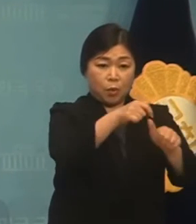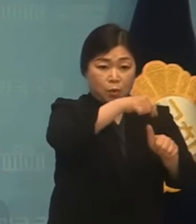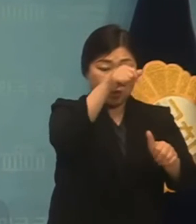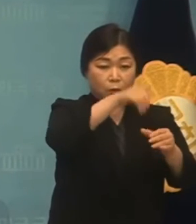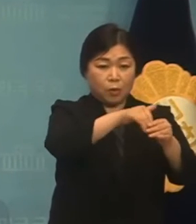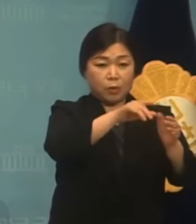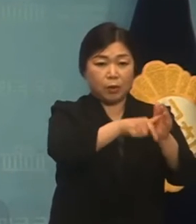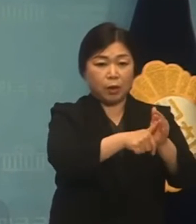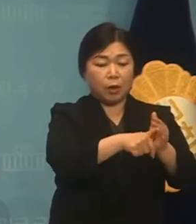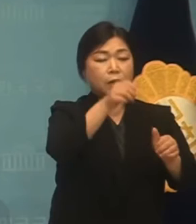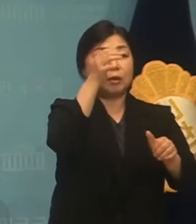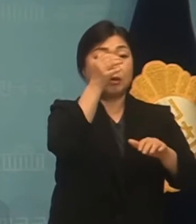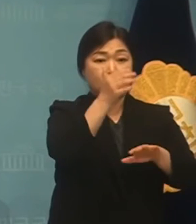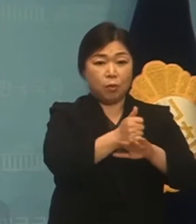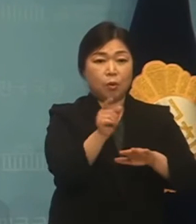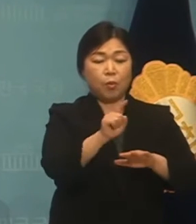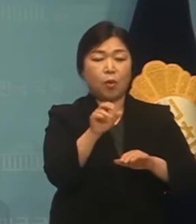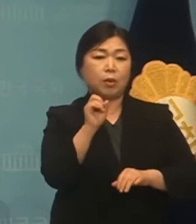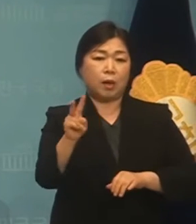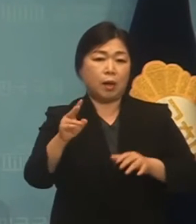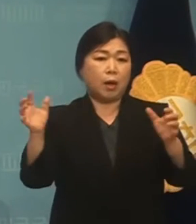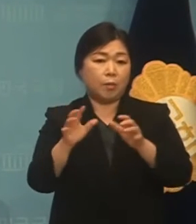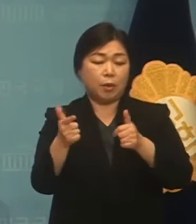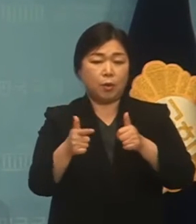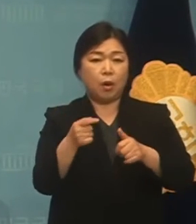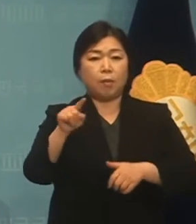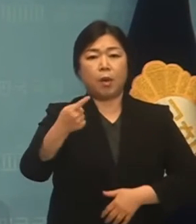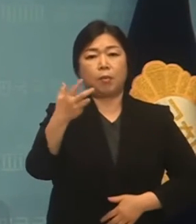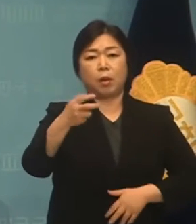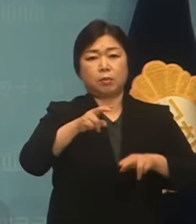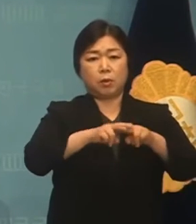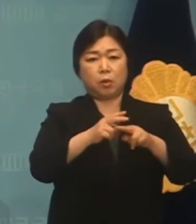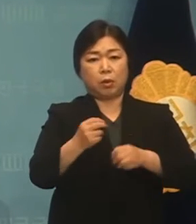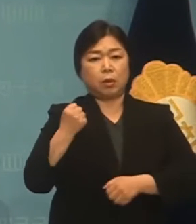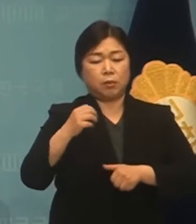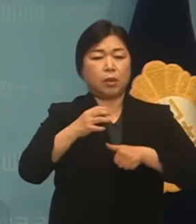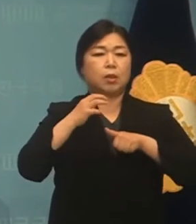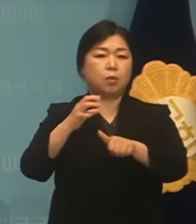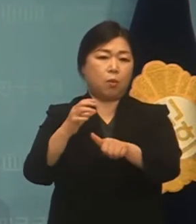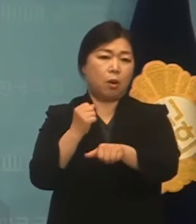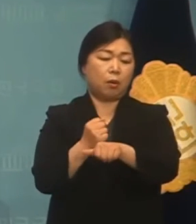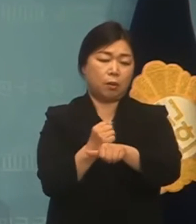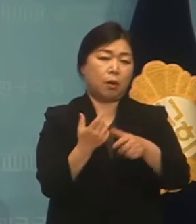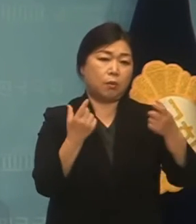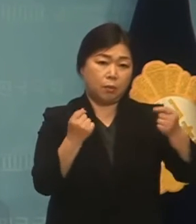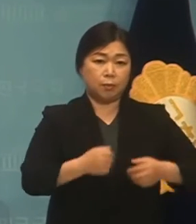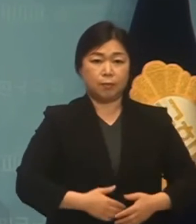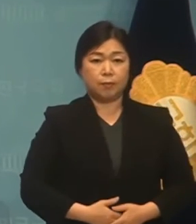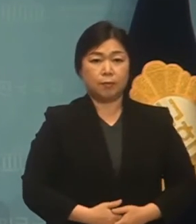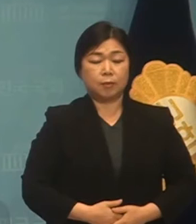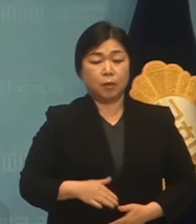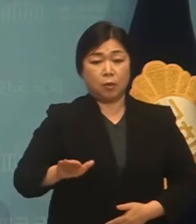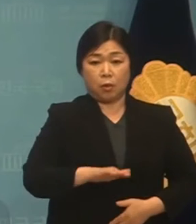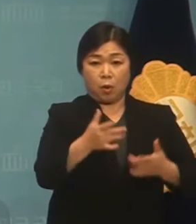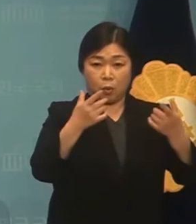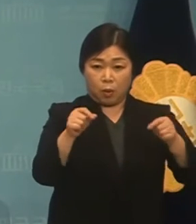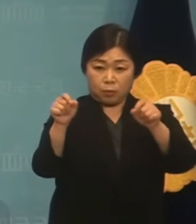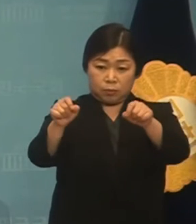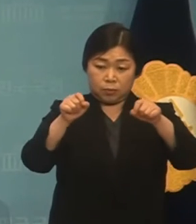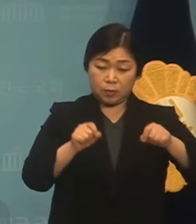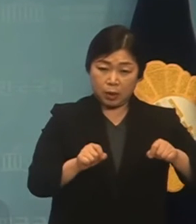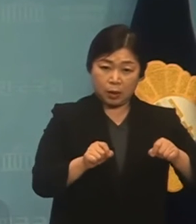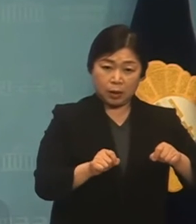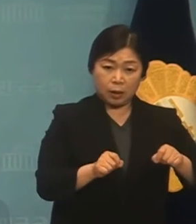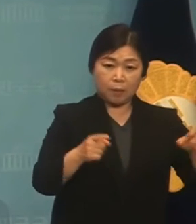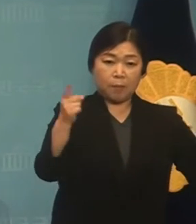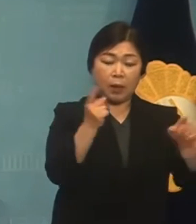선택은 야당과의 협치가 아니라 180석의 힘을 이용하겠다는 것이었습니다. 우리도 똑같이